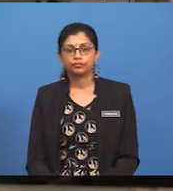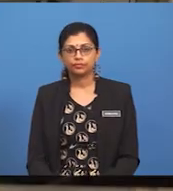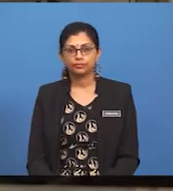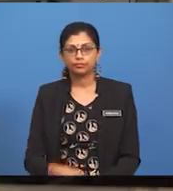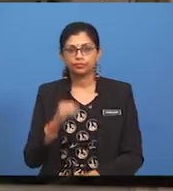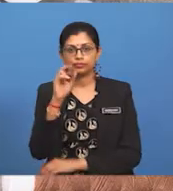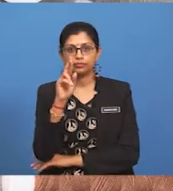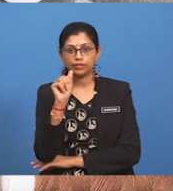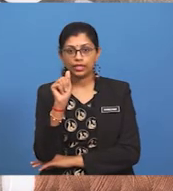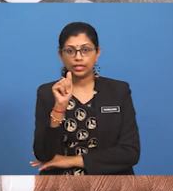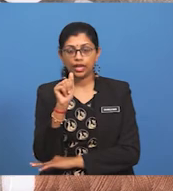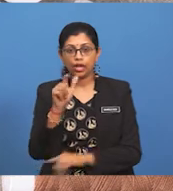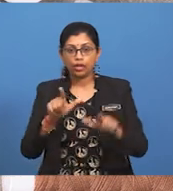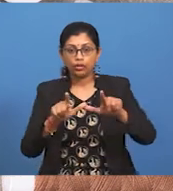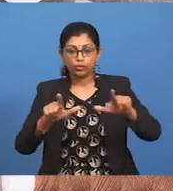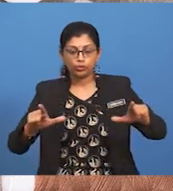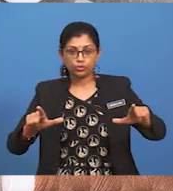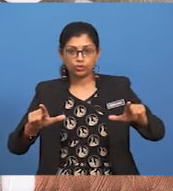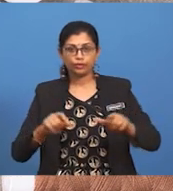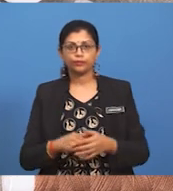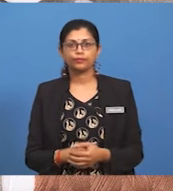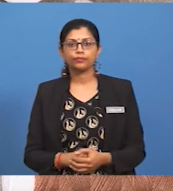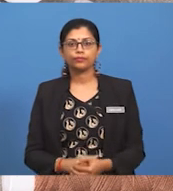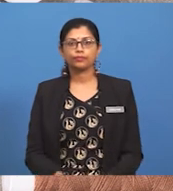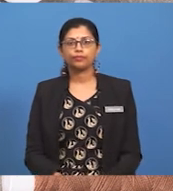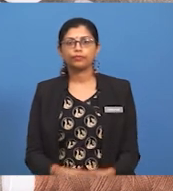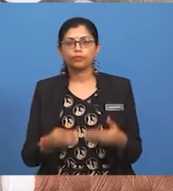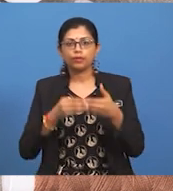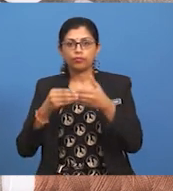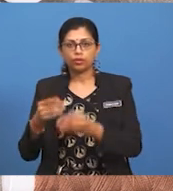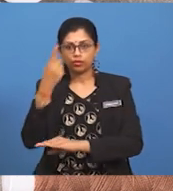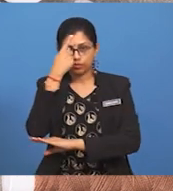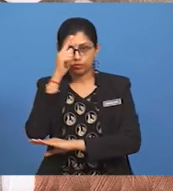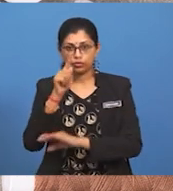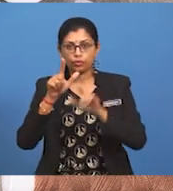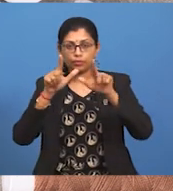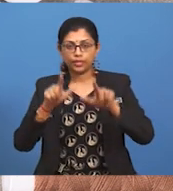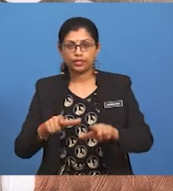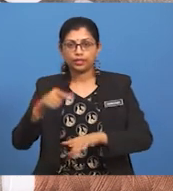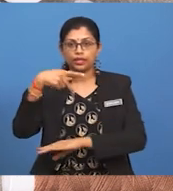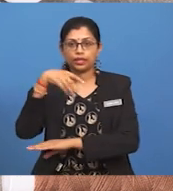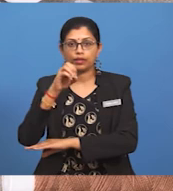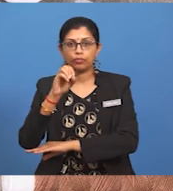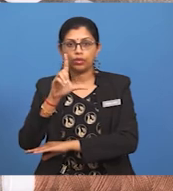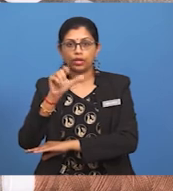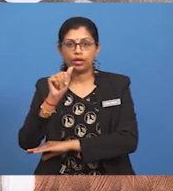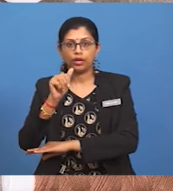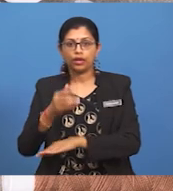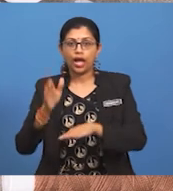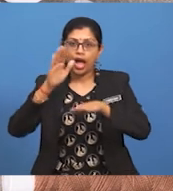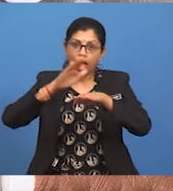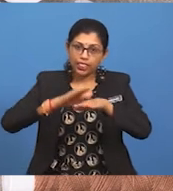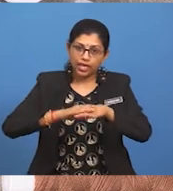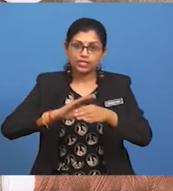Ira lurus. Ira lurus merupakan panduan untuk meletakkan